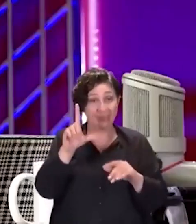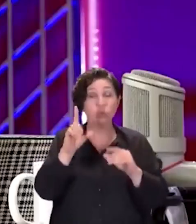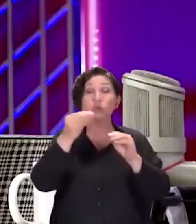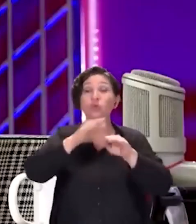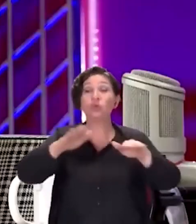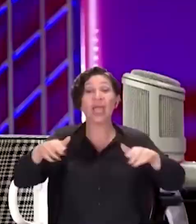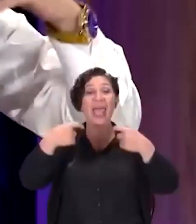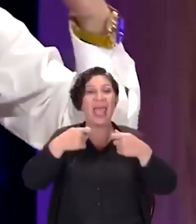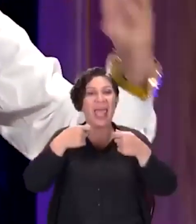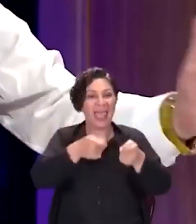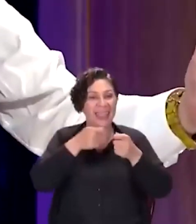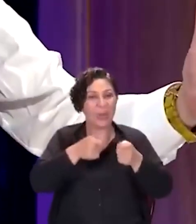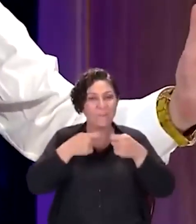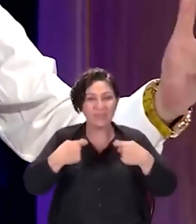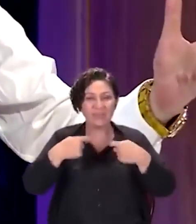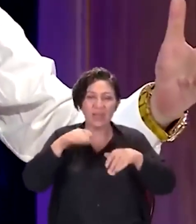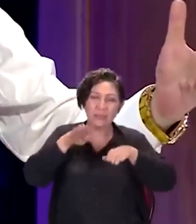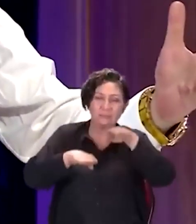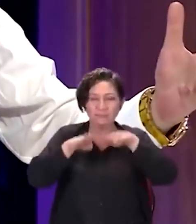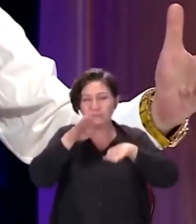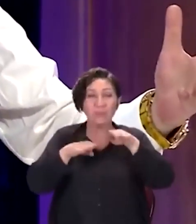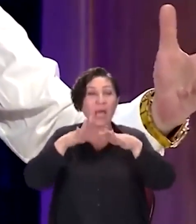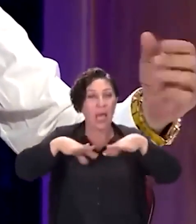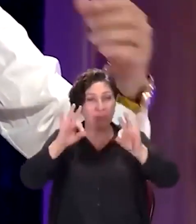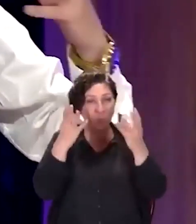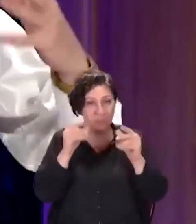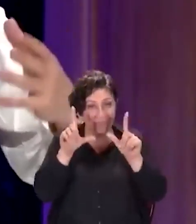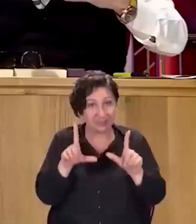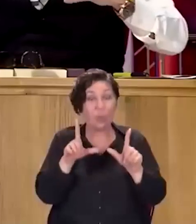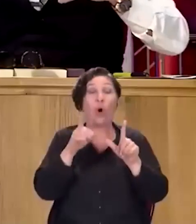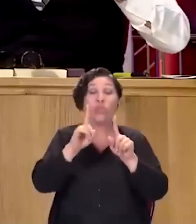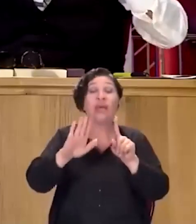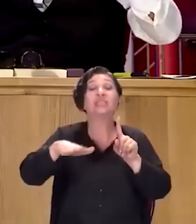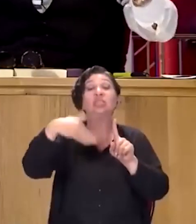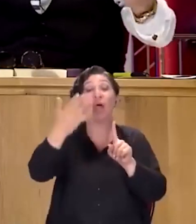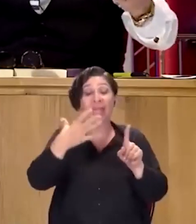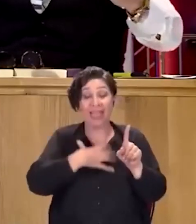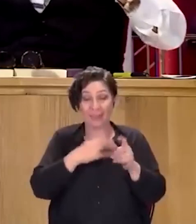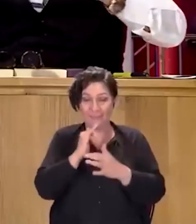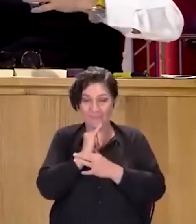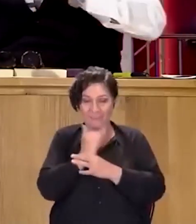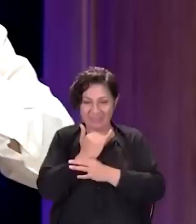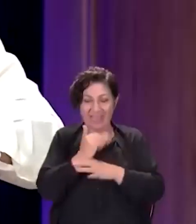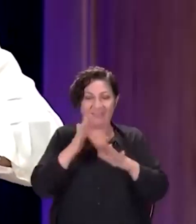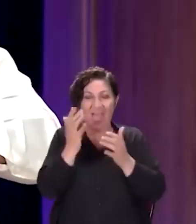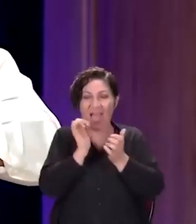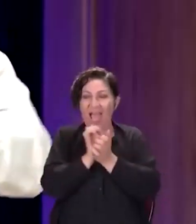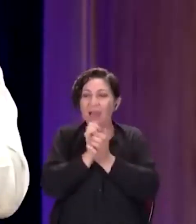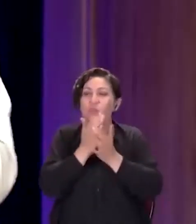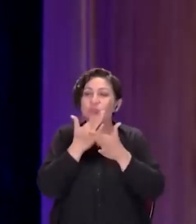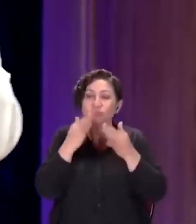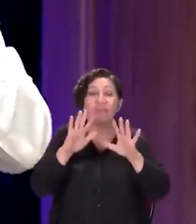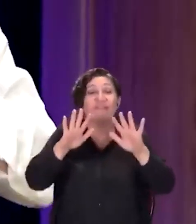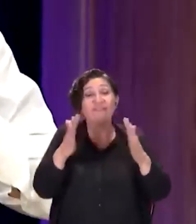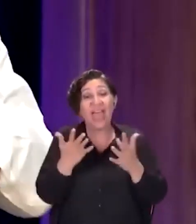çocukların eğitim masraflarını 3 aşağı 5 yukarı halledebiliyor olması ve ondan sonra kendi mesleklerinde ya da aile